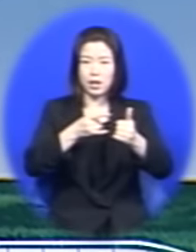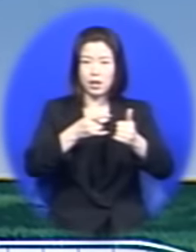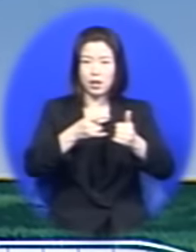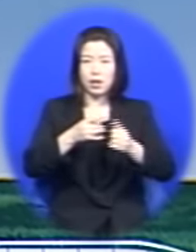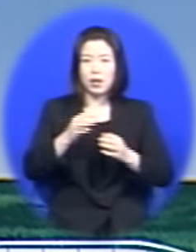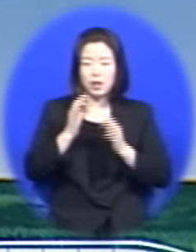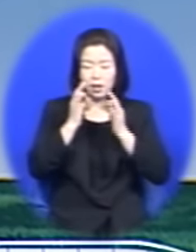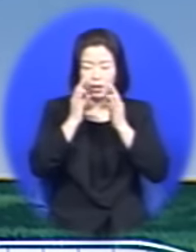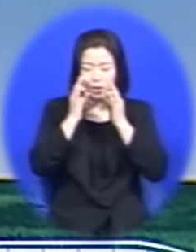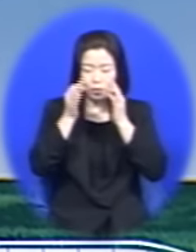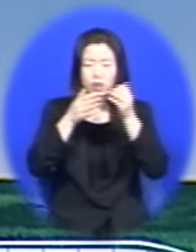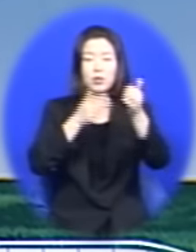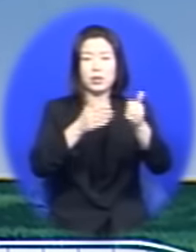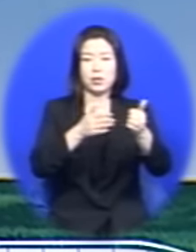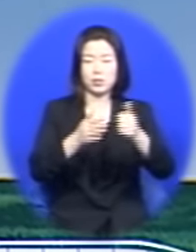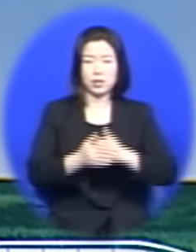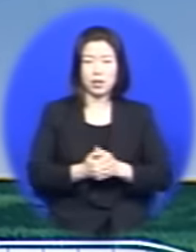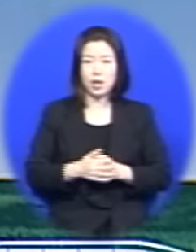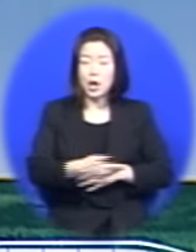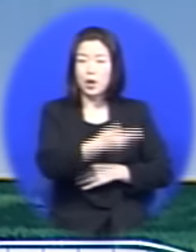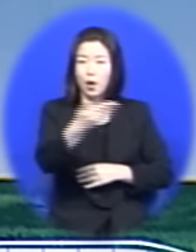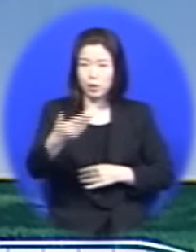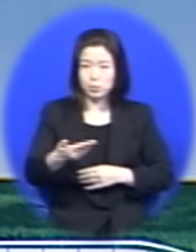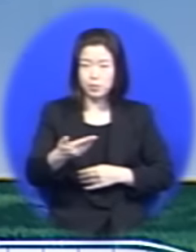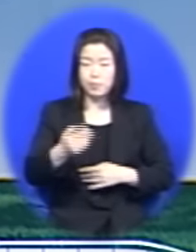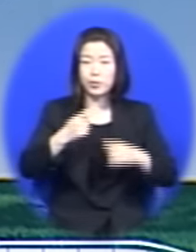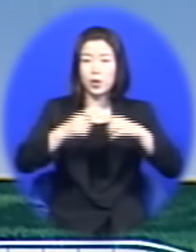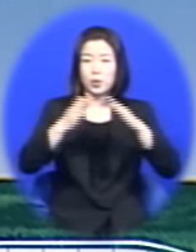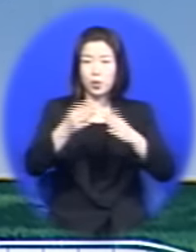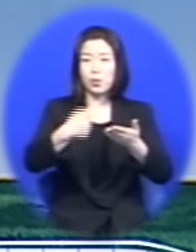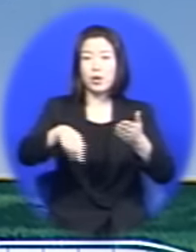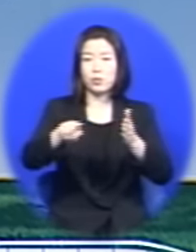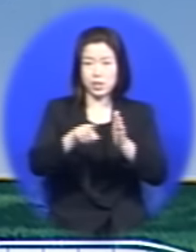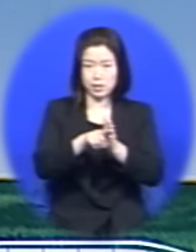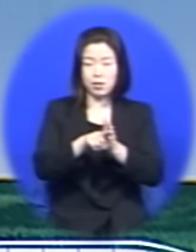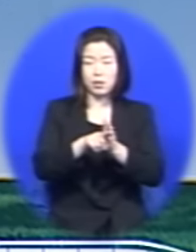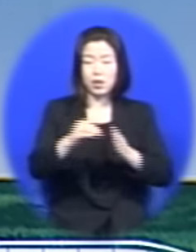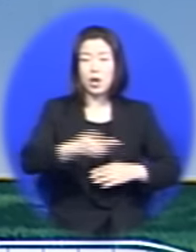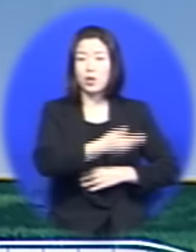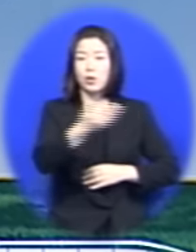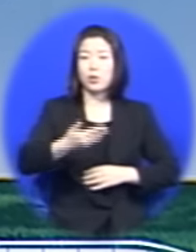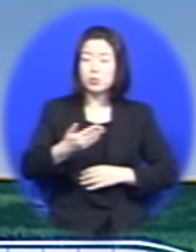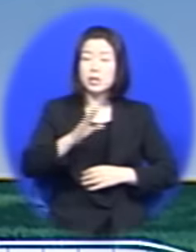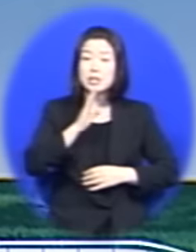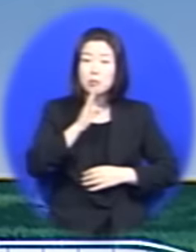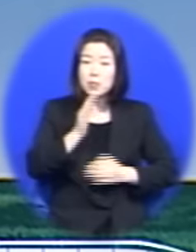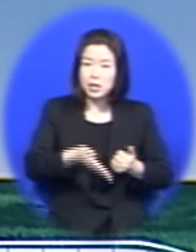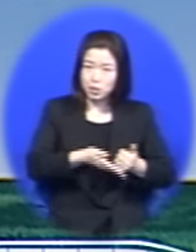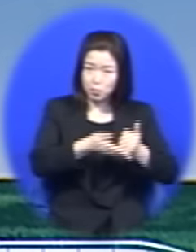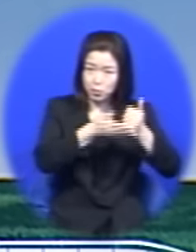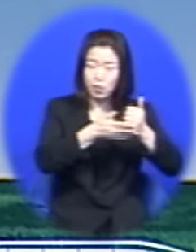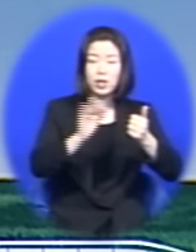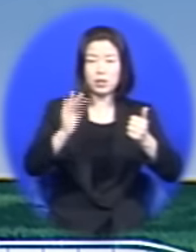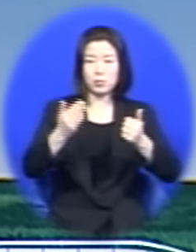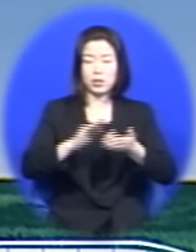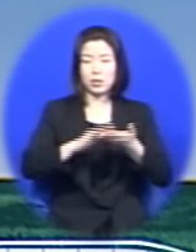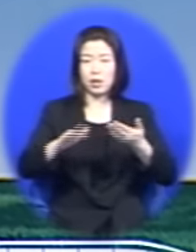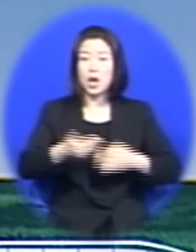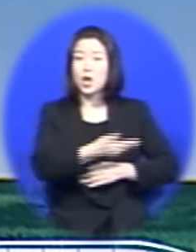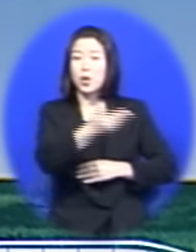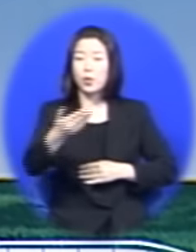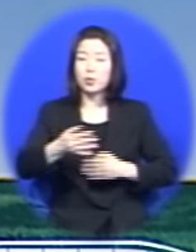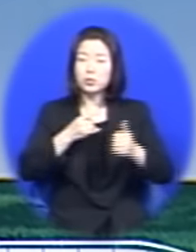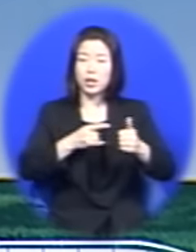간곡하게 권합니다. 여러분, 교회를 위해서 여러분들이 정말 섬겨야 합니다.